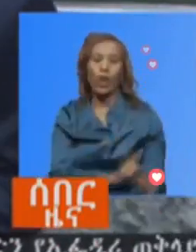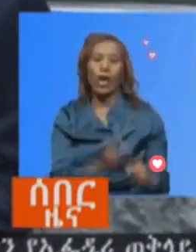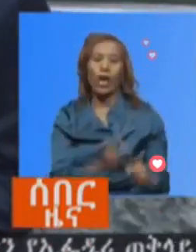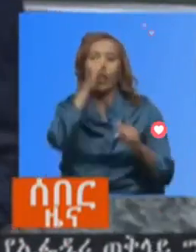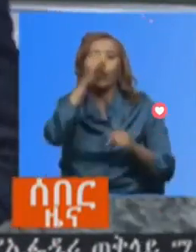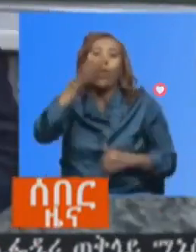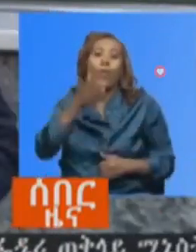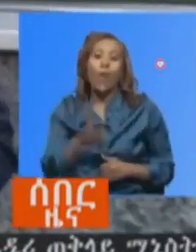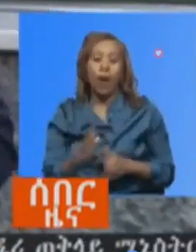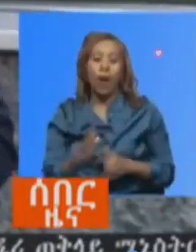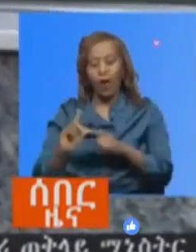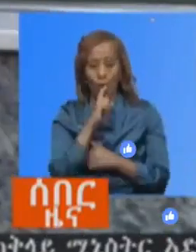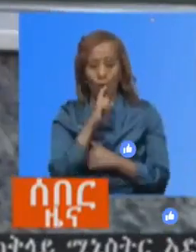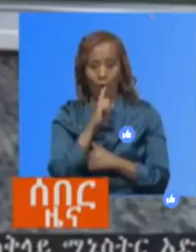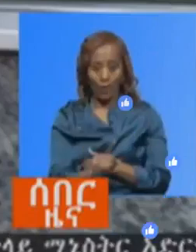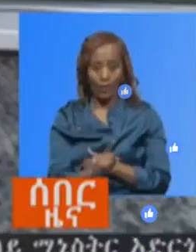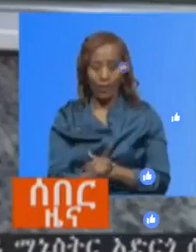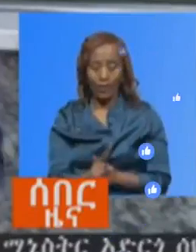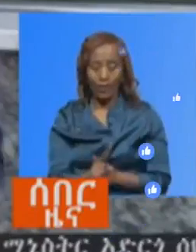ኢትዮጵያ እንሆናለን።